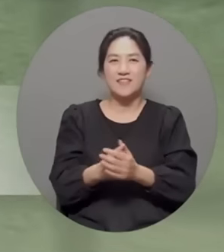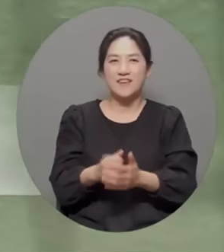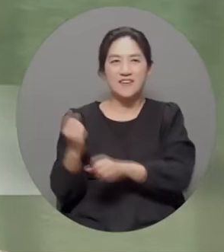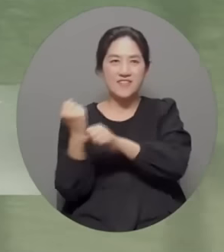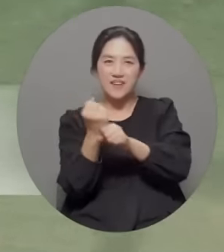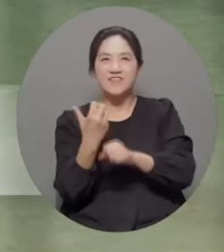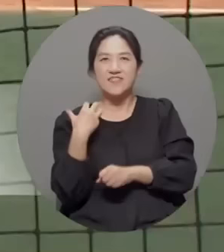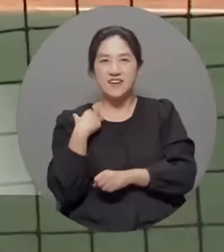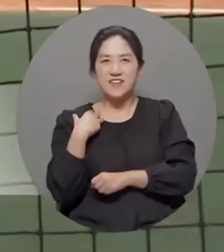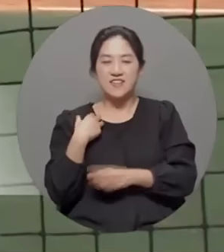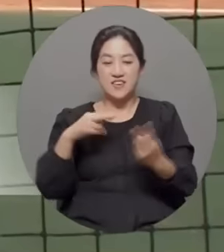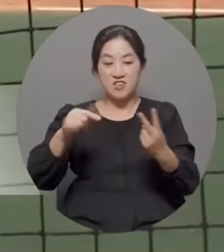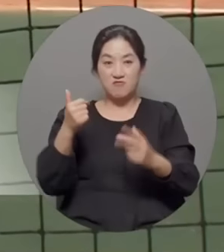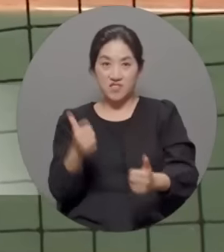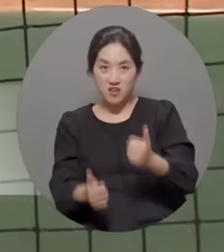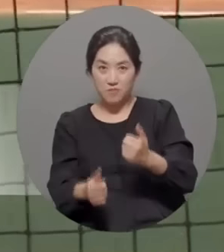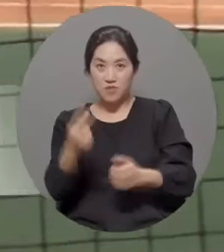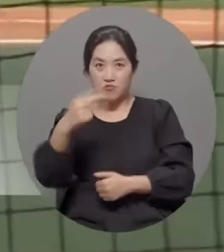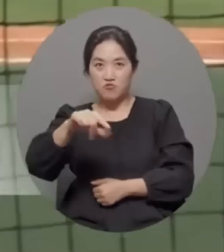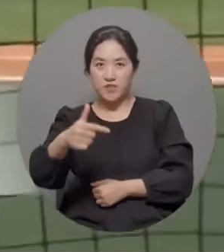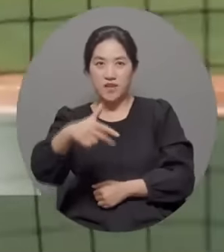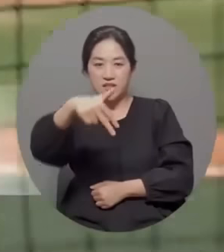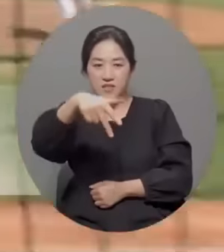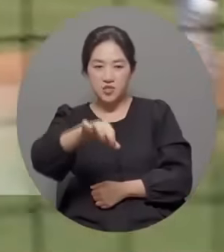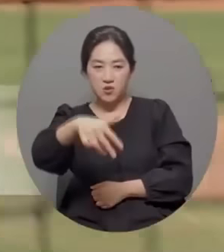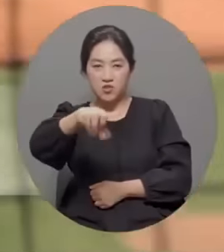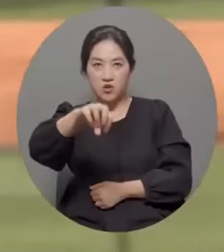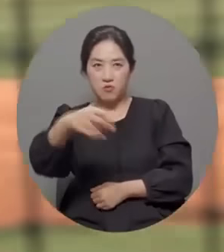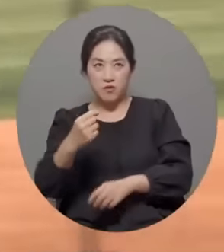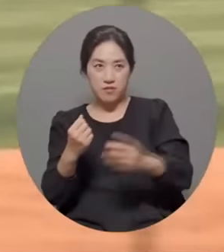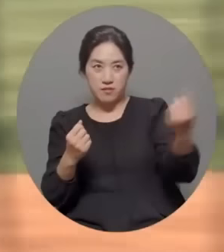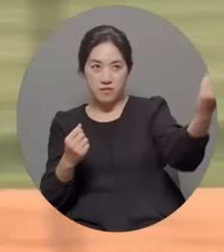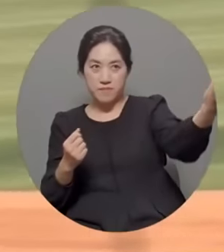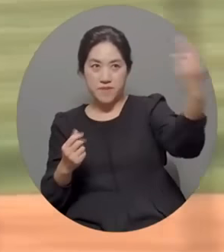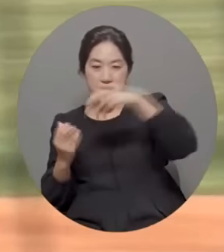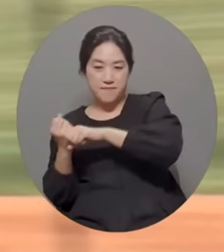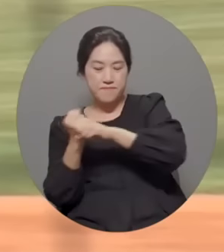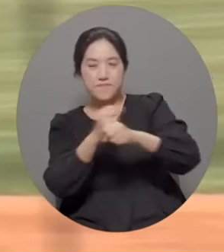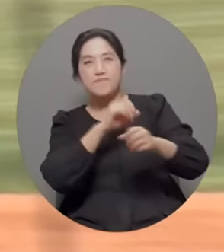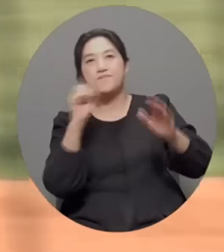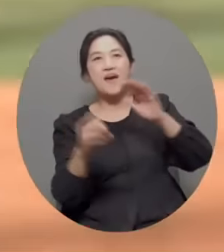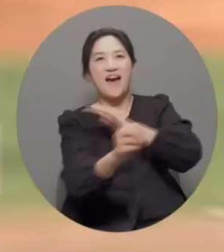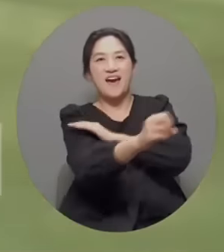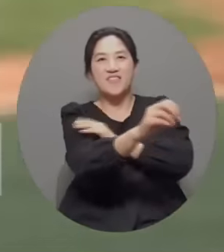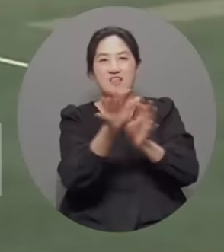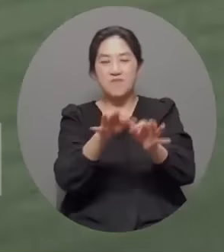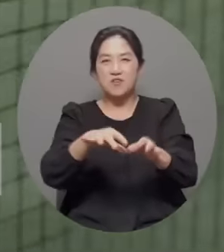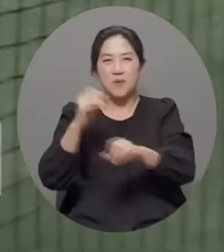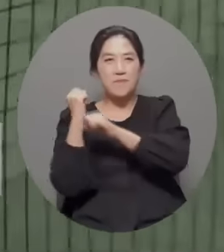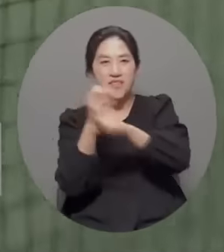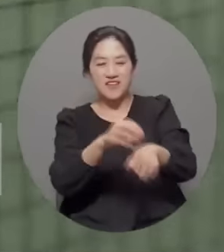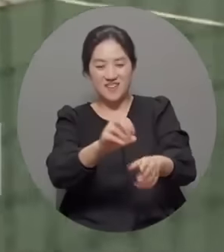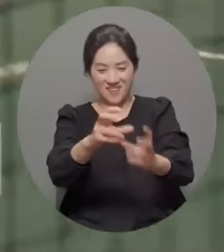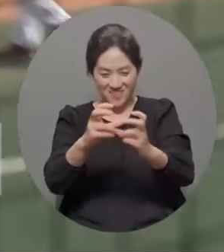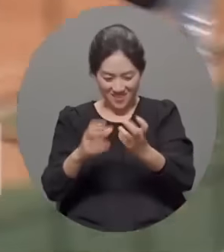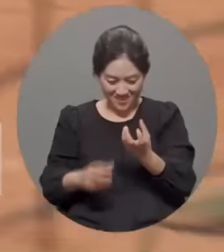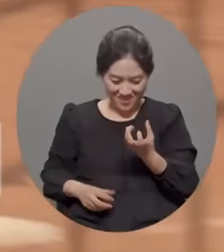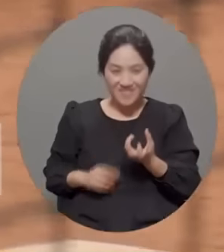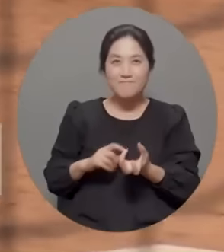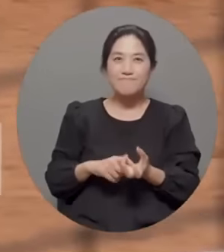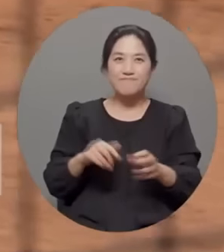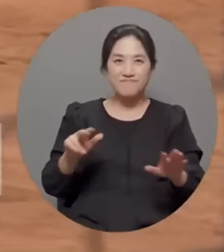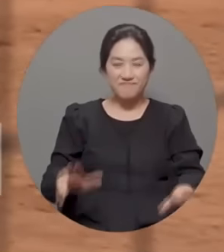2군 경기에서 두산 정철원을 상대로 안타를 뽑았습니다. 프로 첫 안타 기념구를 받은 장재영은